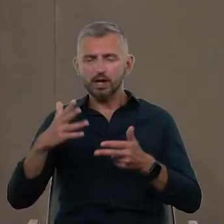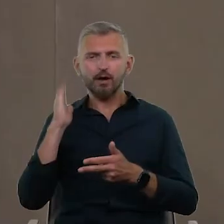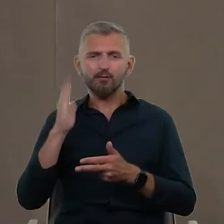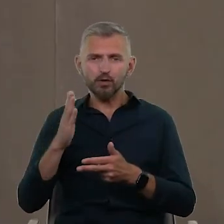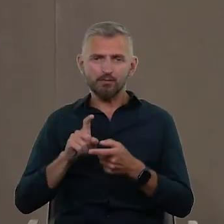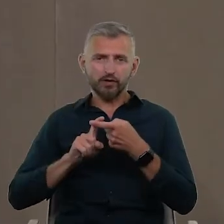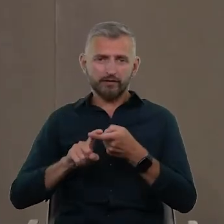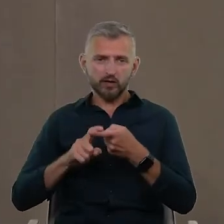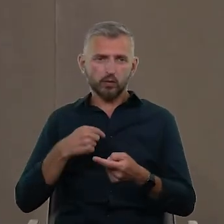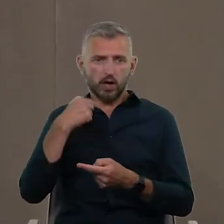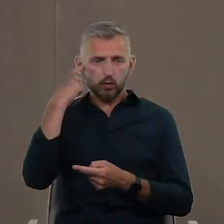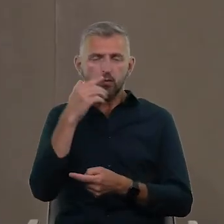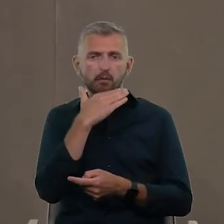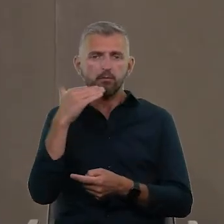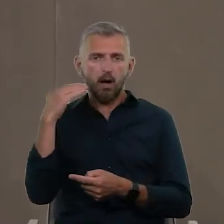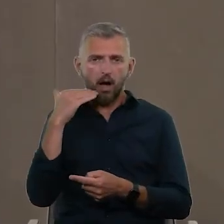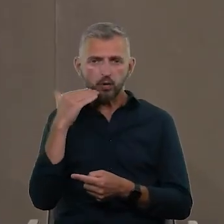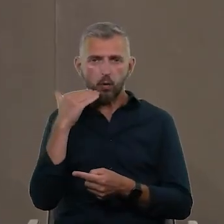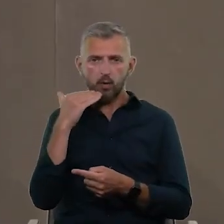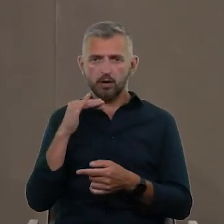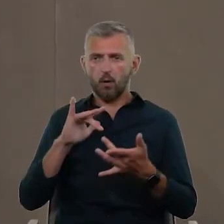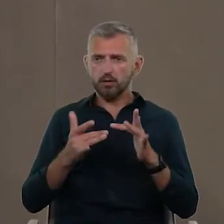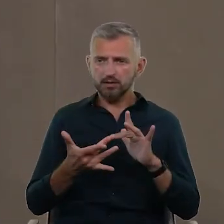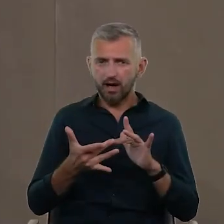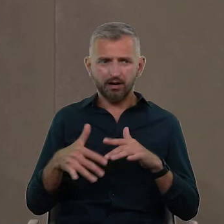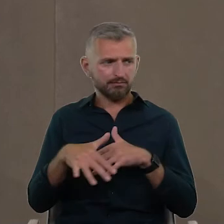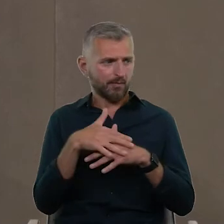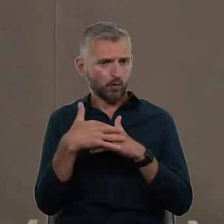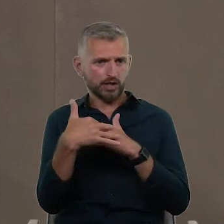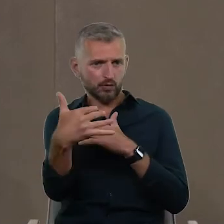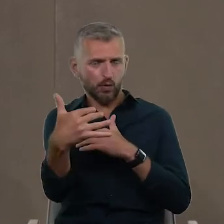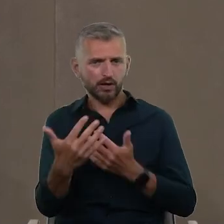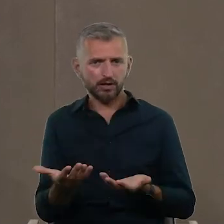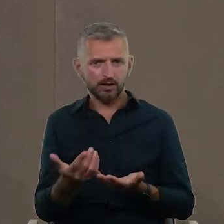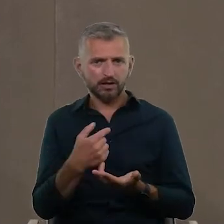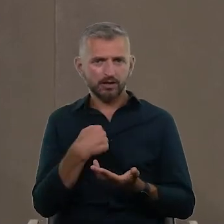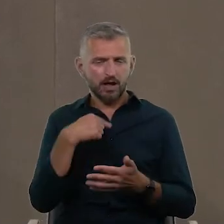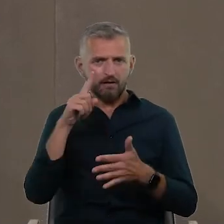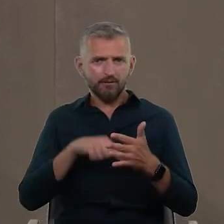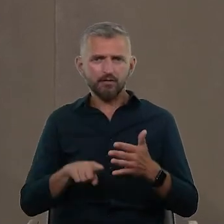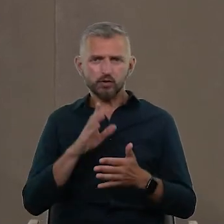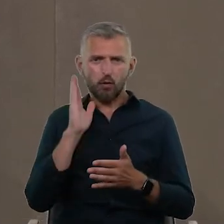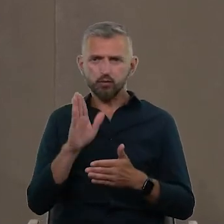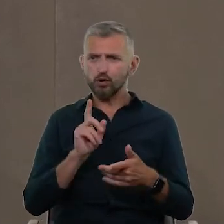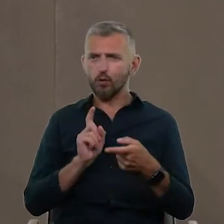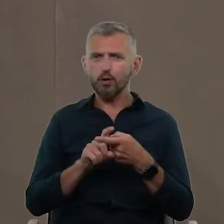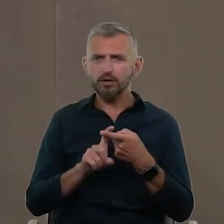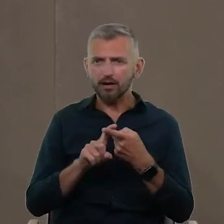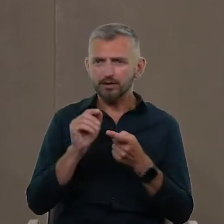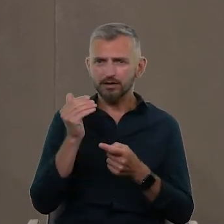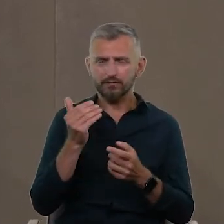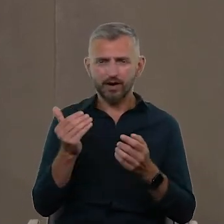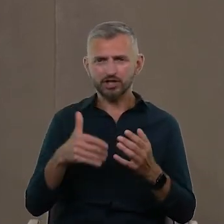на зв'язку. Я думаю, що багато і онлайн, і в аудиторії. Я впевнена, що будуть і контакти ваші,